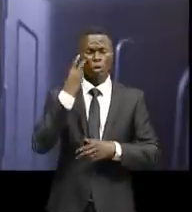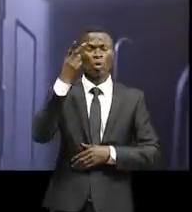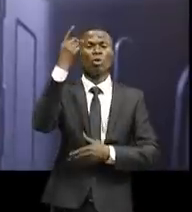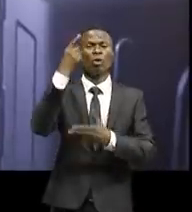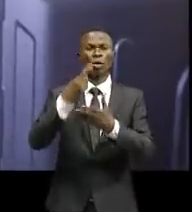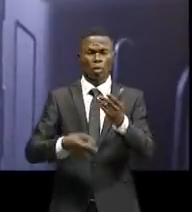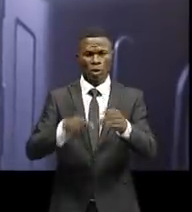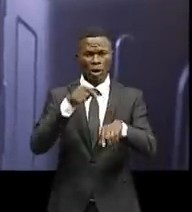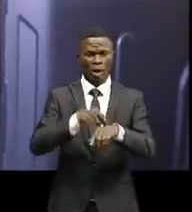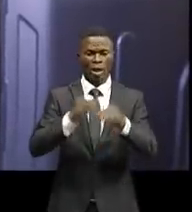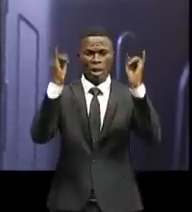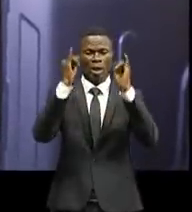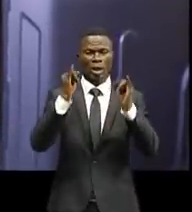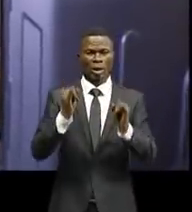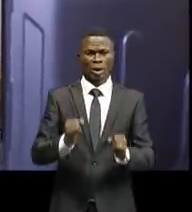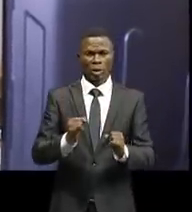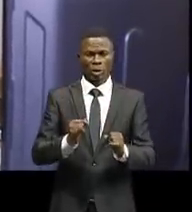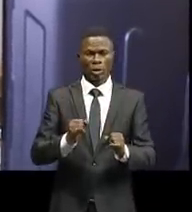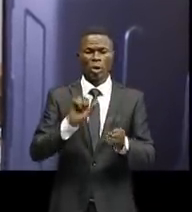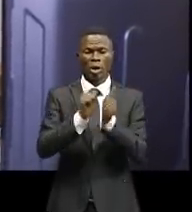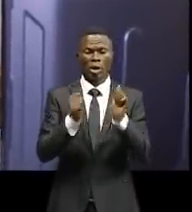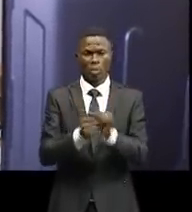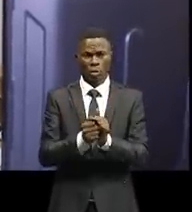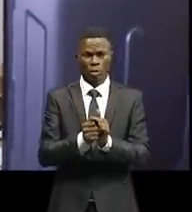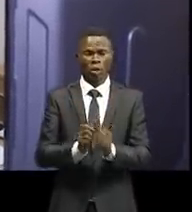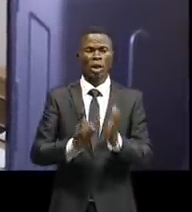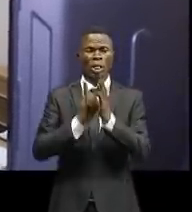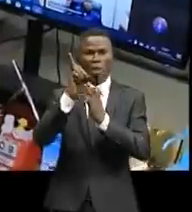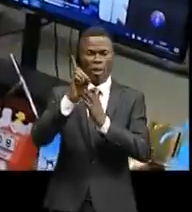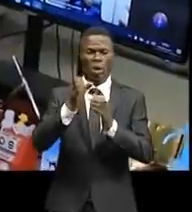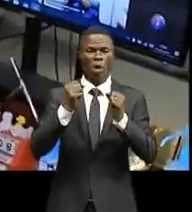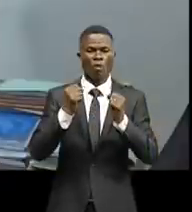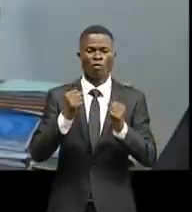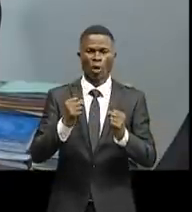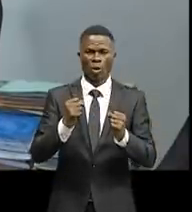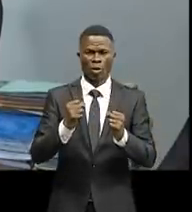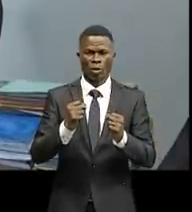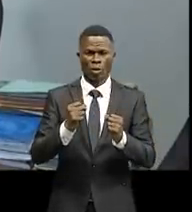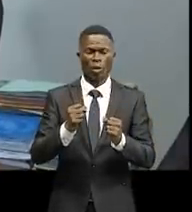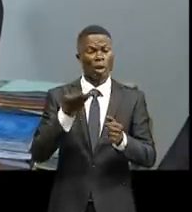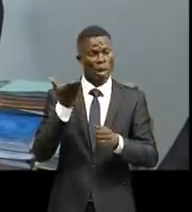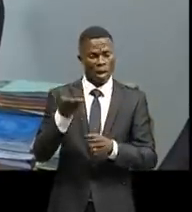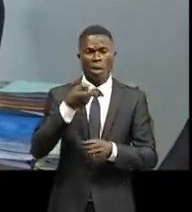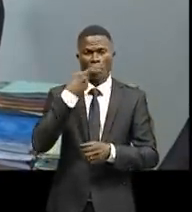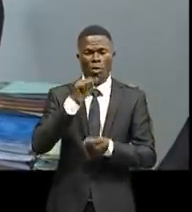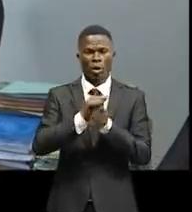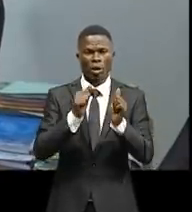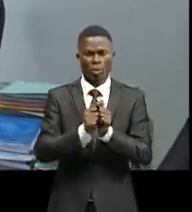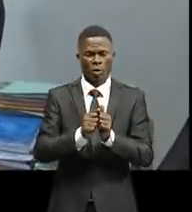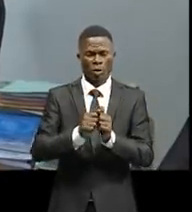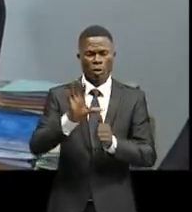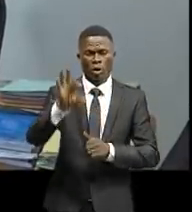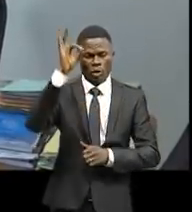perspectives à l'heure du numérique, enjeux et défis du développement durable. Il sera question de dégager